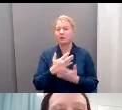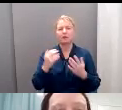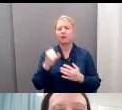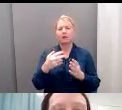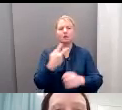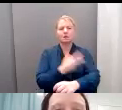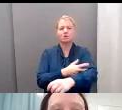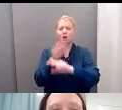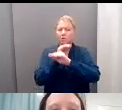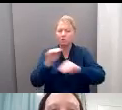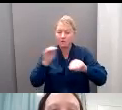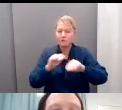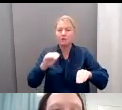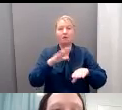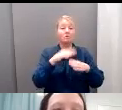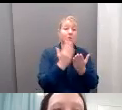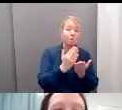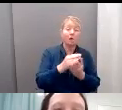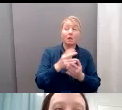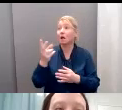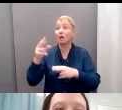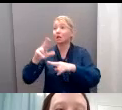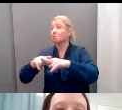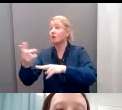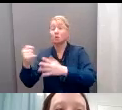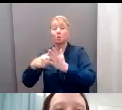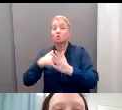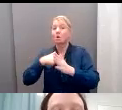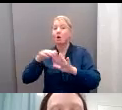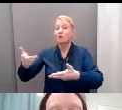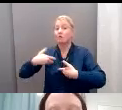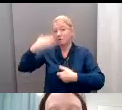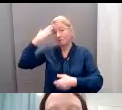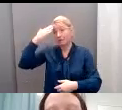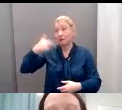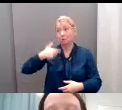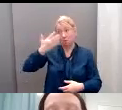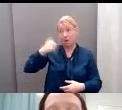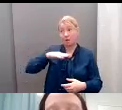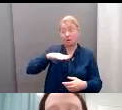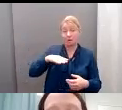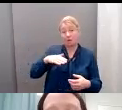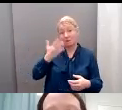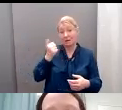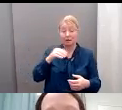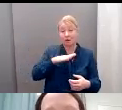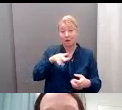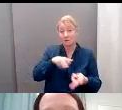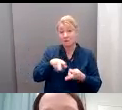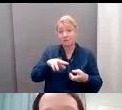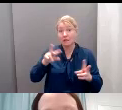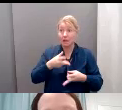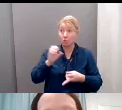sexualundervisningen på skolan eller någon annanstans har jag talats om att man kan ha sex fastän man lever med